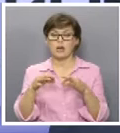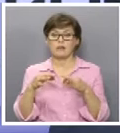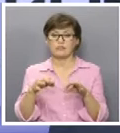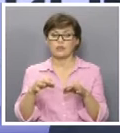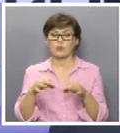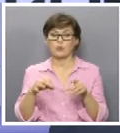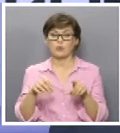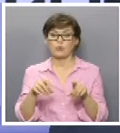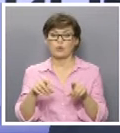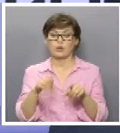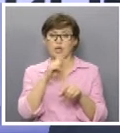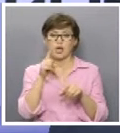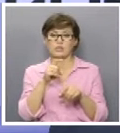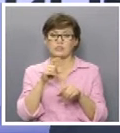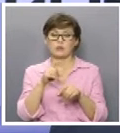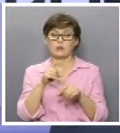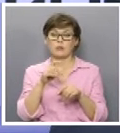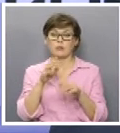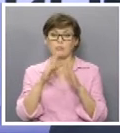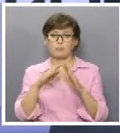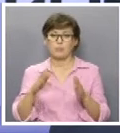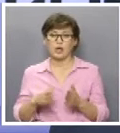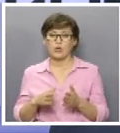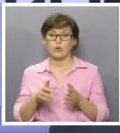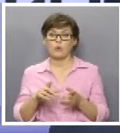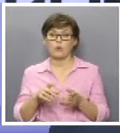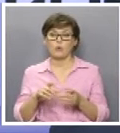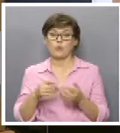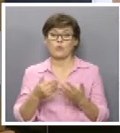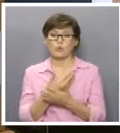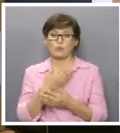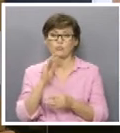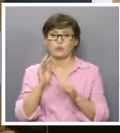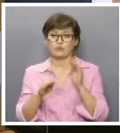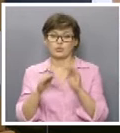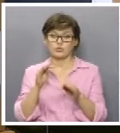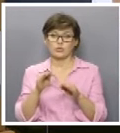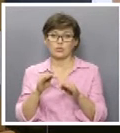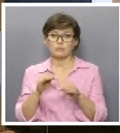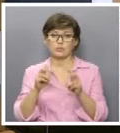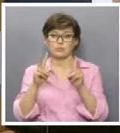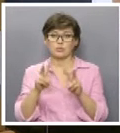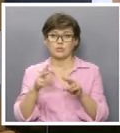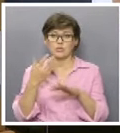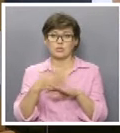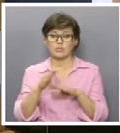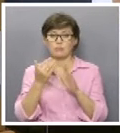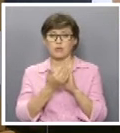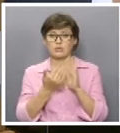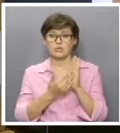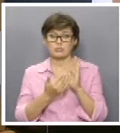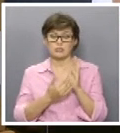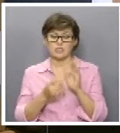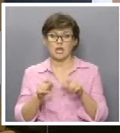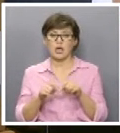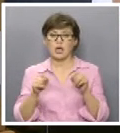автокөліктерін газ баллон қондырғысына қайта жабдықтауға арналған несие бағдарламасы